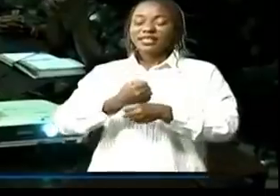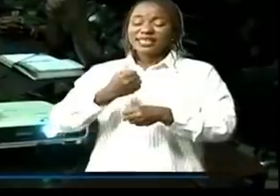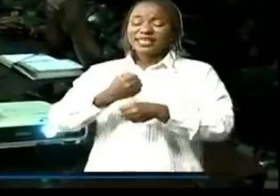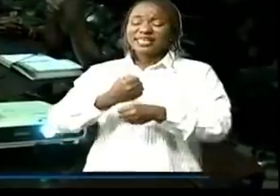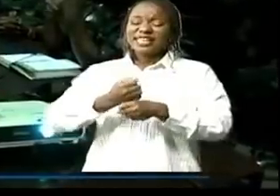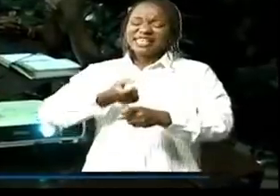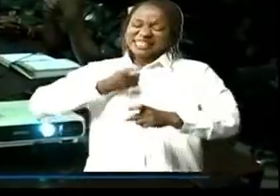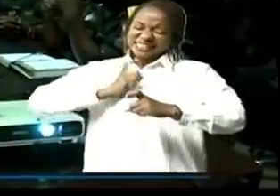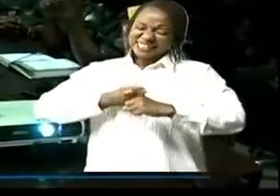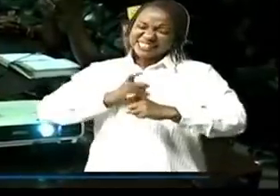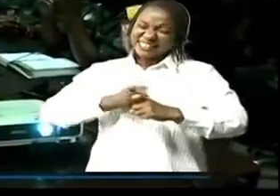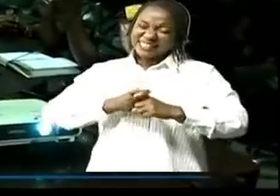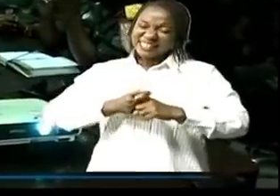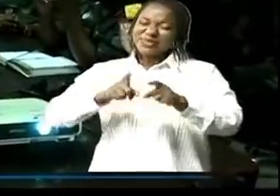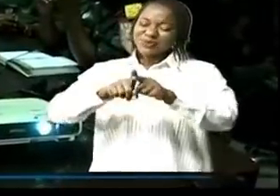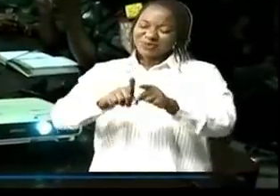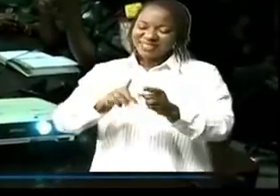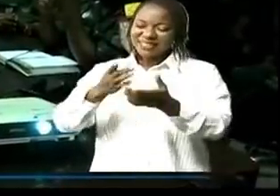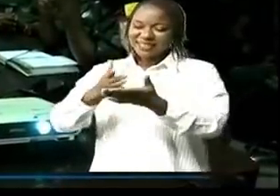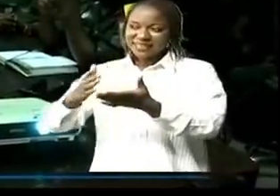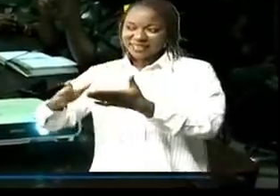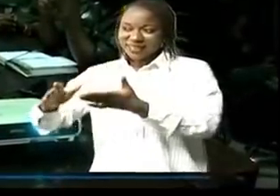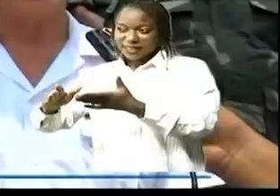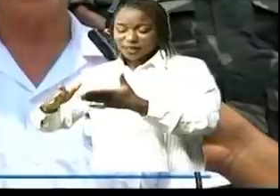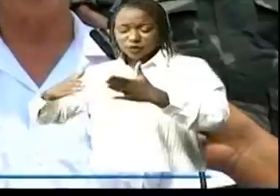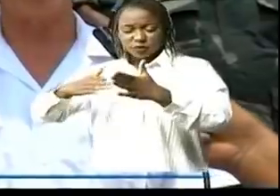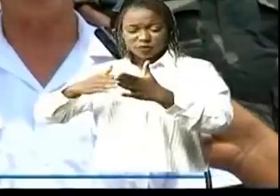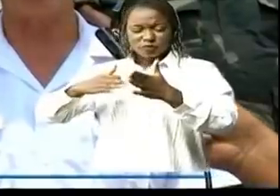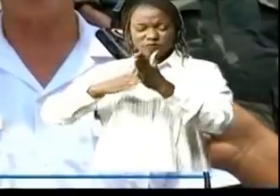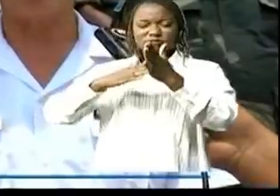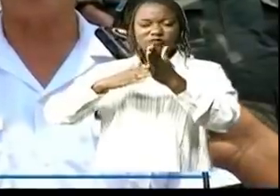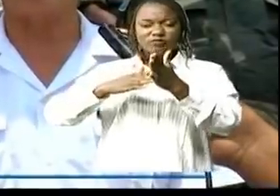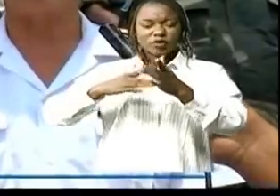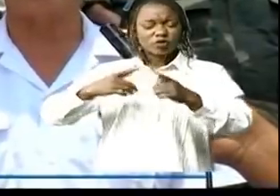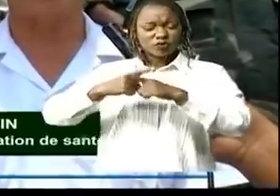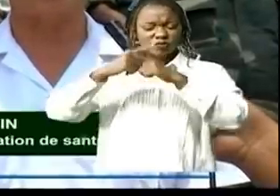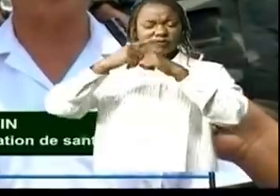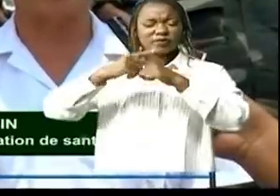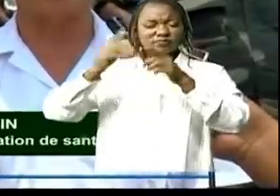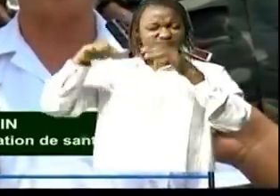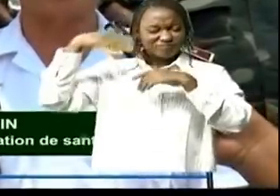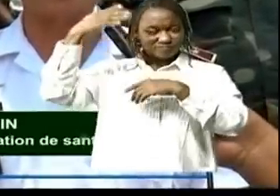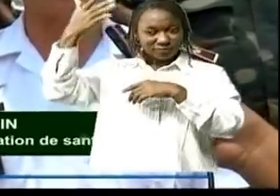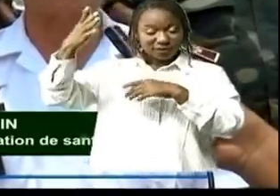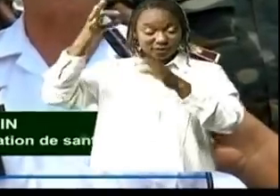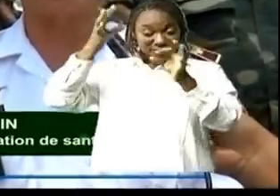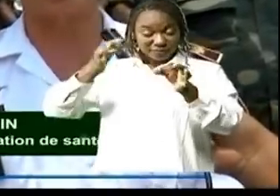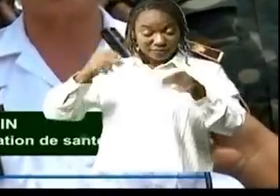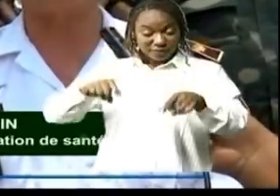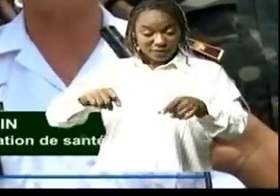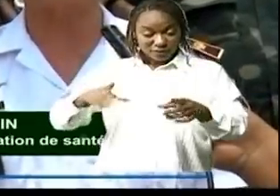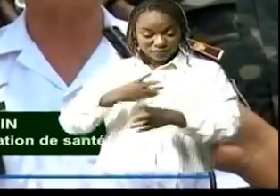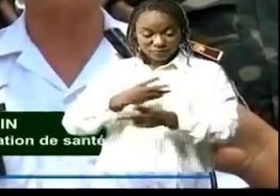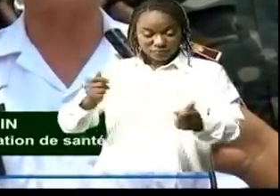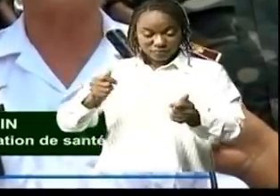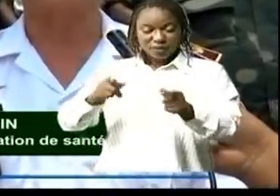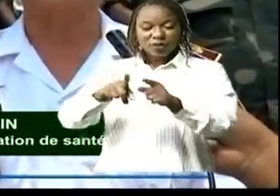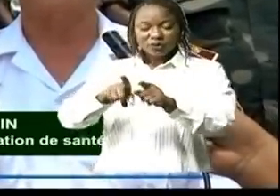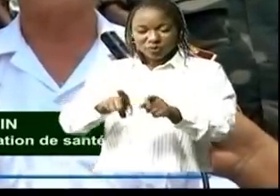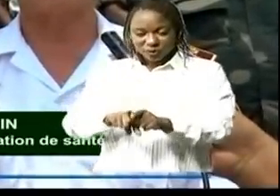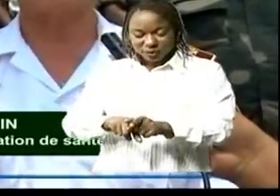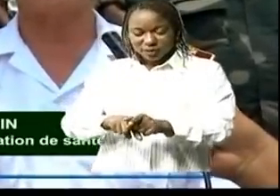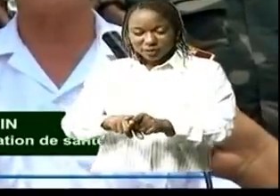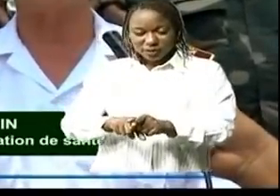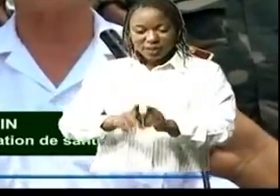été expérimentée dans les conflits précédents et qui est maintenant bien prouvée scientifiquement, qui se base sur le sauvetage au combat, c'est-à-dire